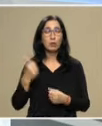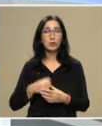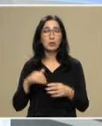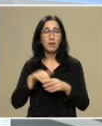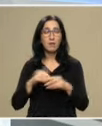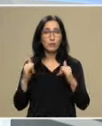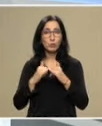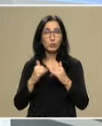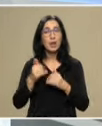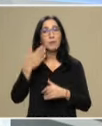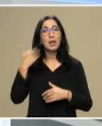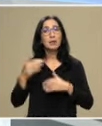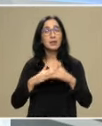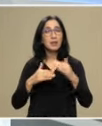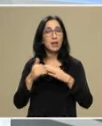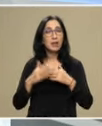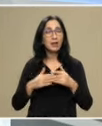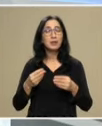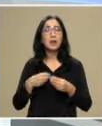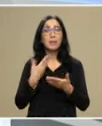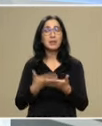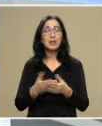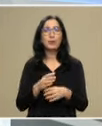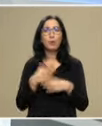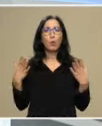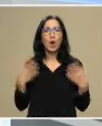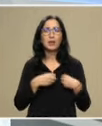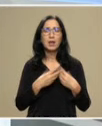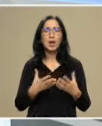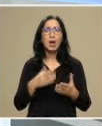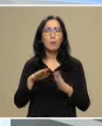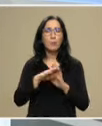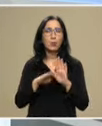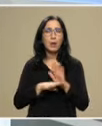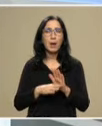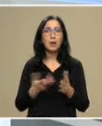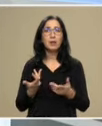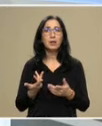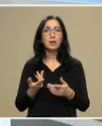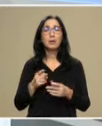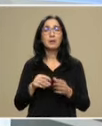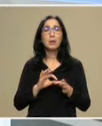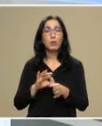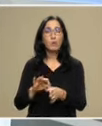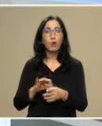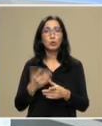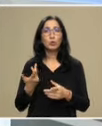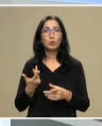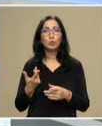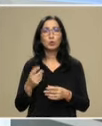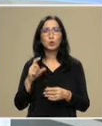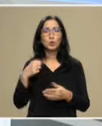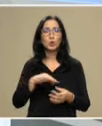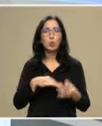Русе. Младите таланти представиха богата програма, която включваше и произведения на Моцарт в съпровод от струнен